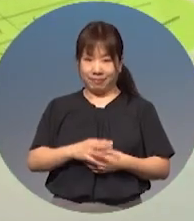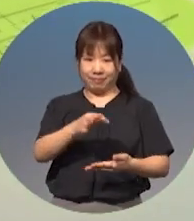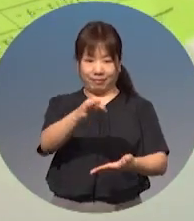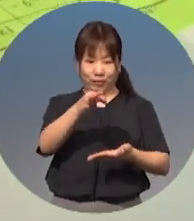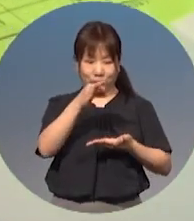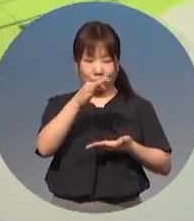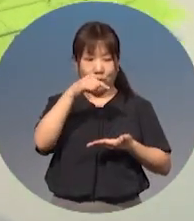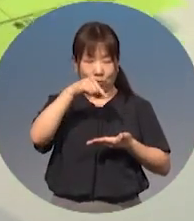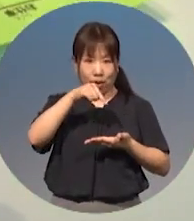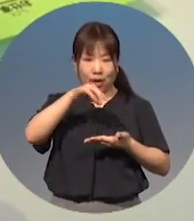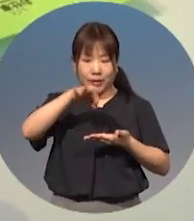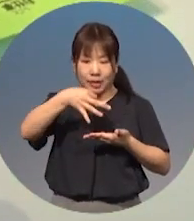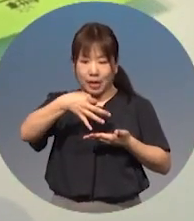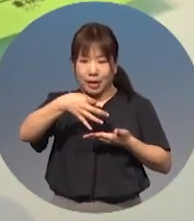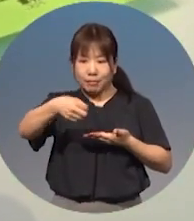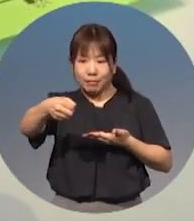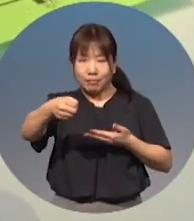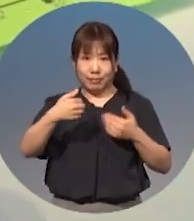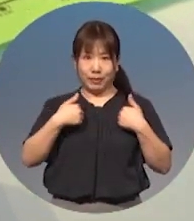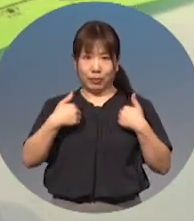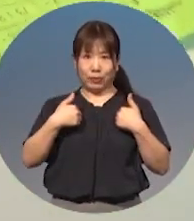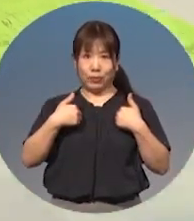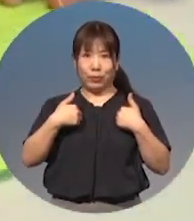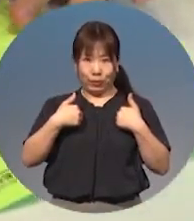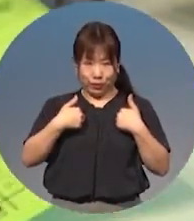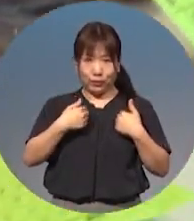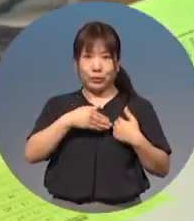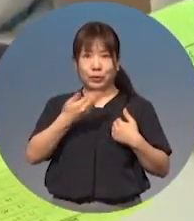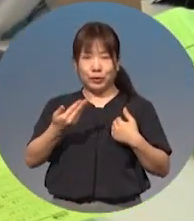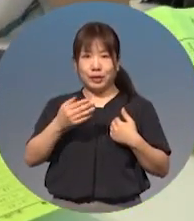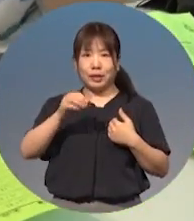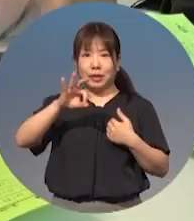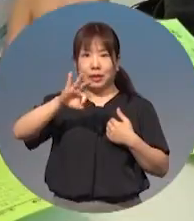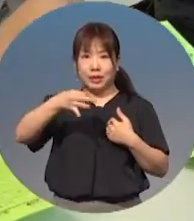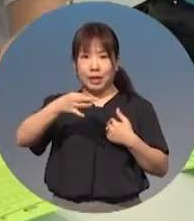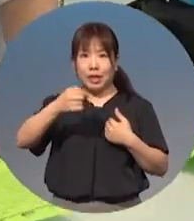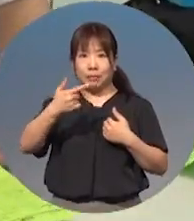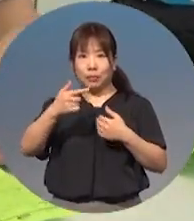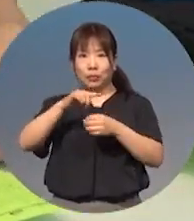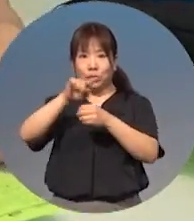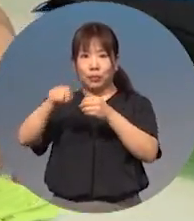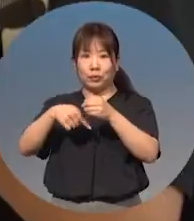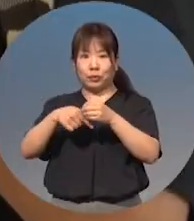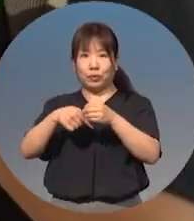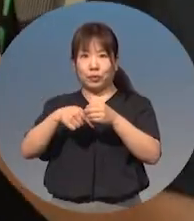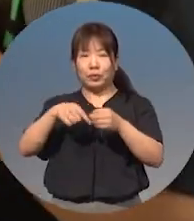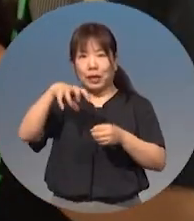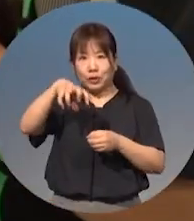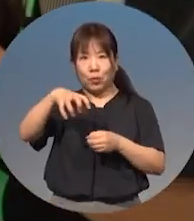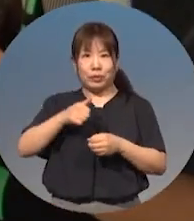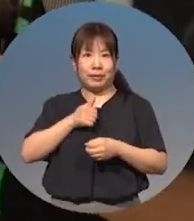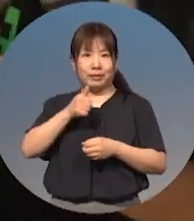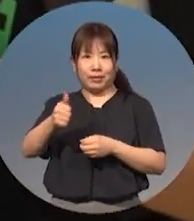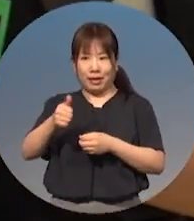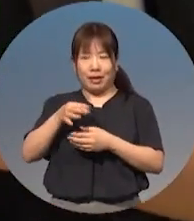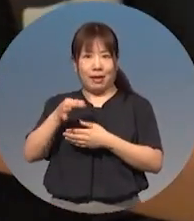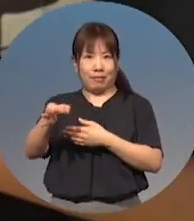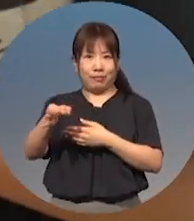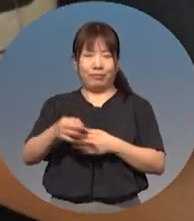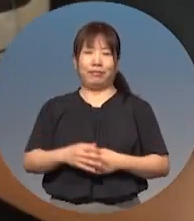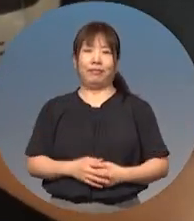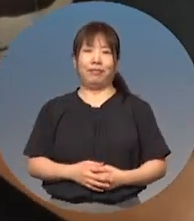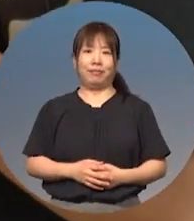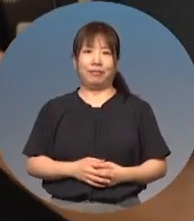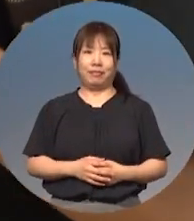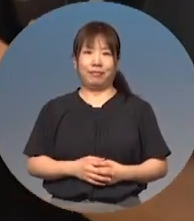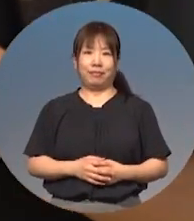稼いだお金には納税の義務があり税務署で申告し納税します15個くださいはいありがとう